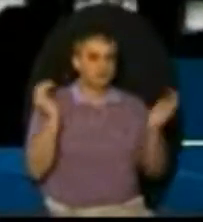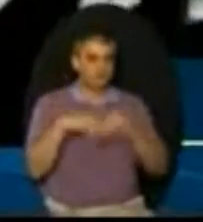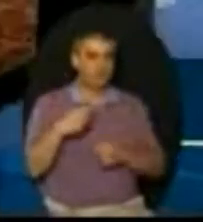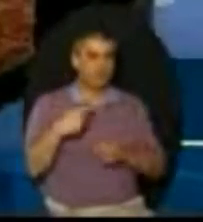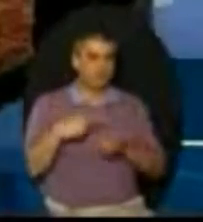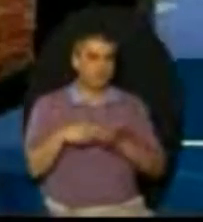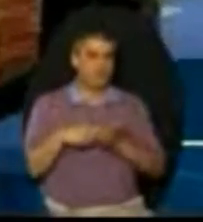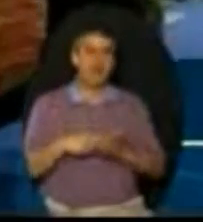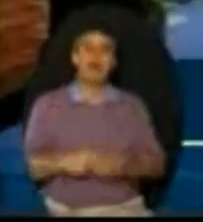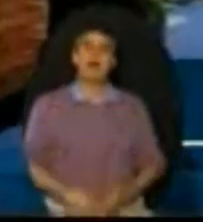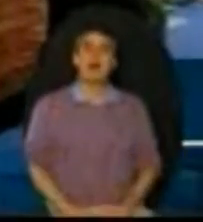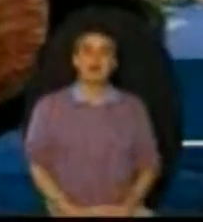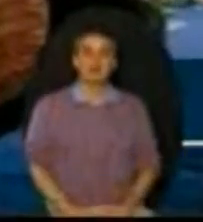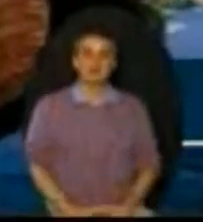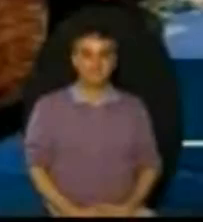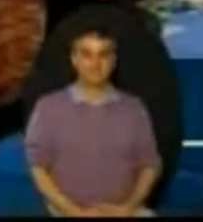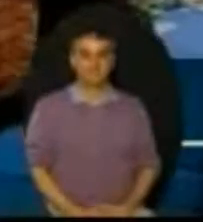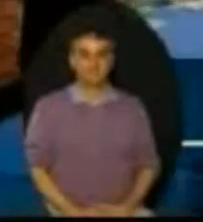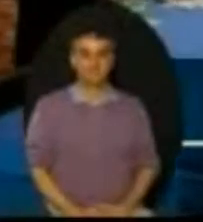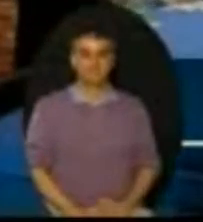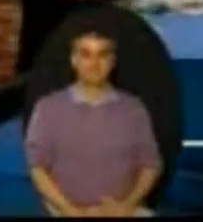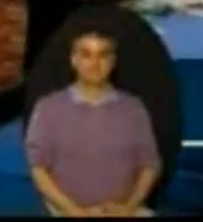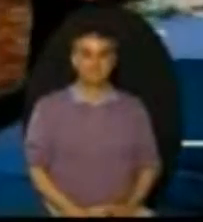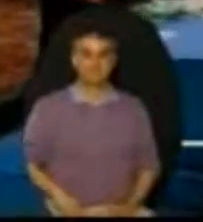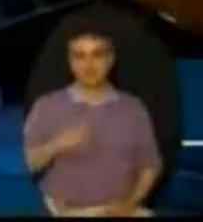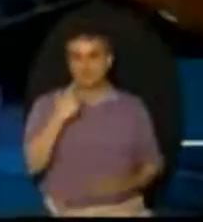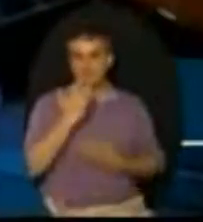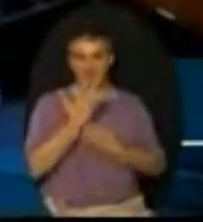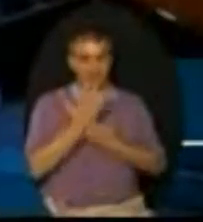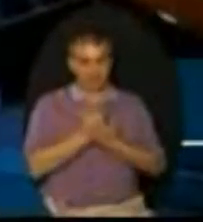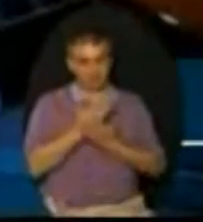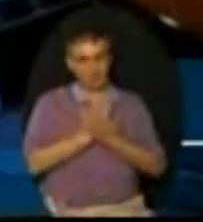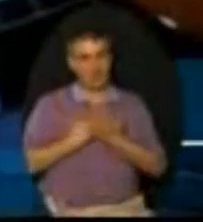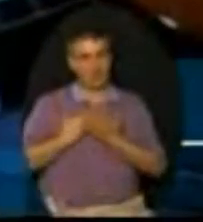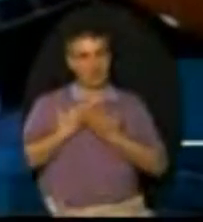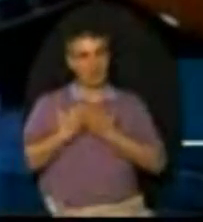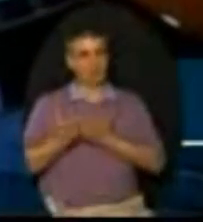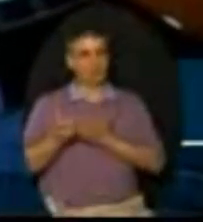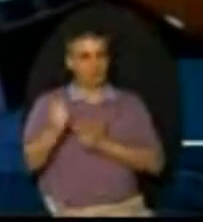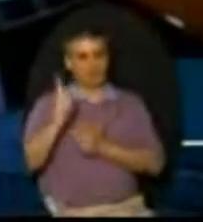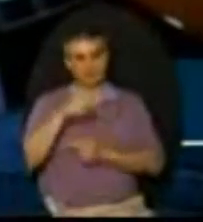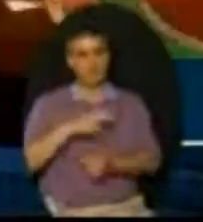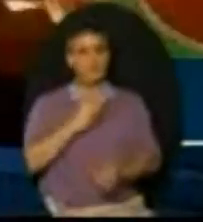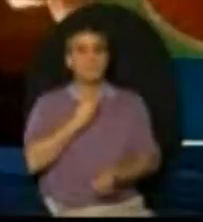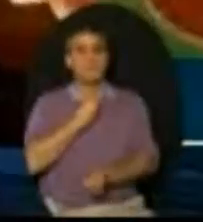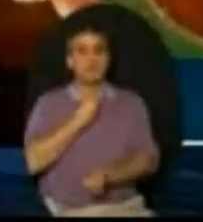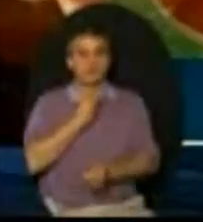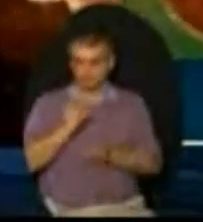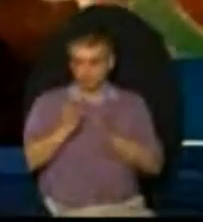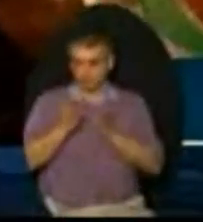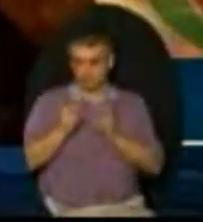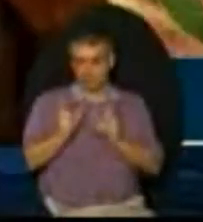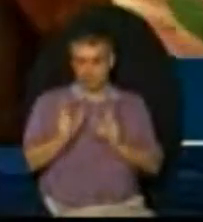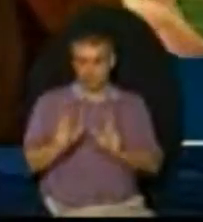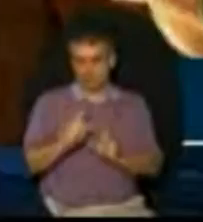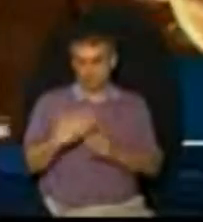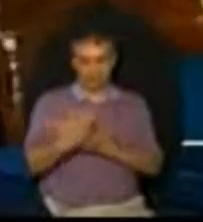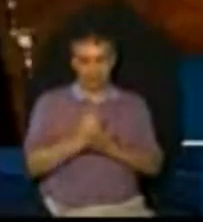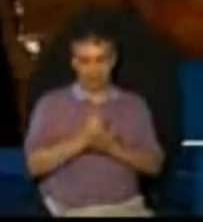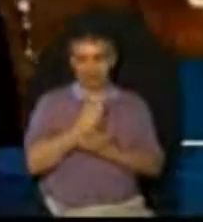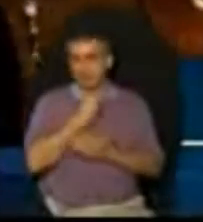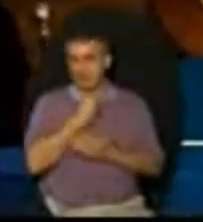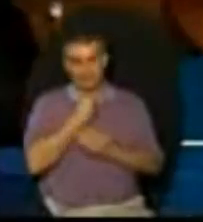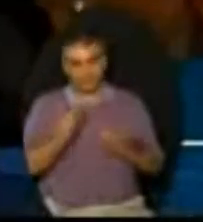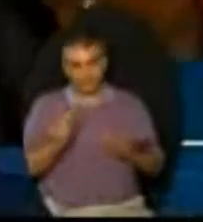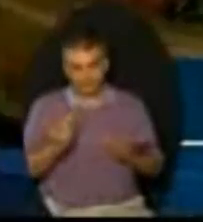כתוצאה ממורים? יפה. אז זה כל הזמן מדברים על כך שחלק מההכנסות באמת יעזרו לעזרה למכורים. אפשר למנוע את זה שלא יהיו הכנסות ולא יהיו מכורים, אבל לא